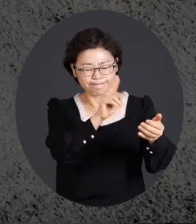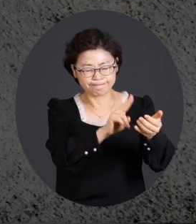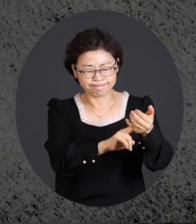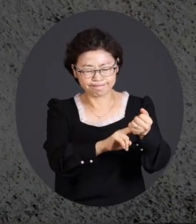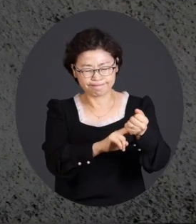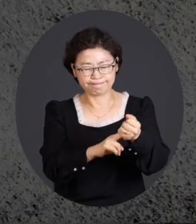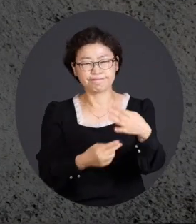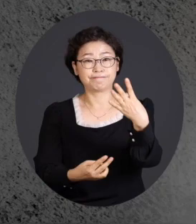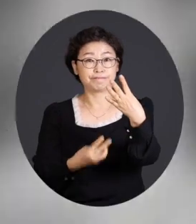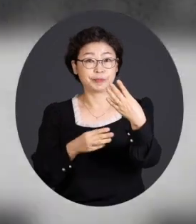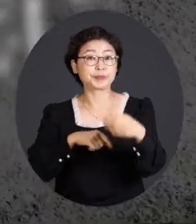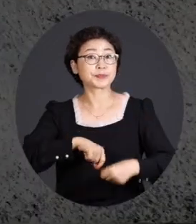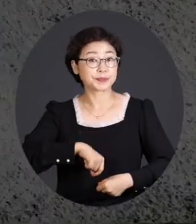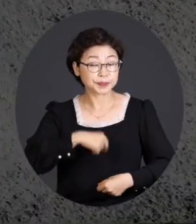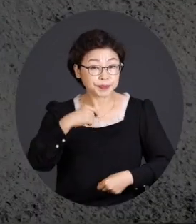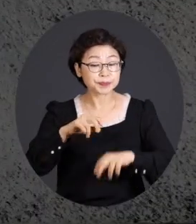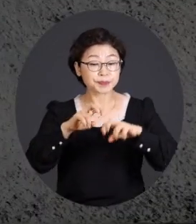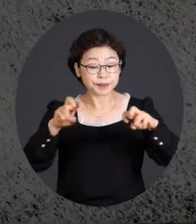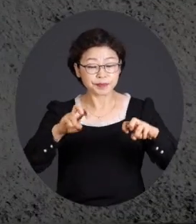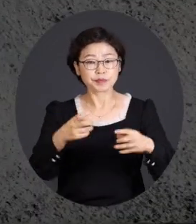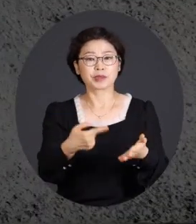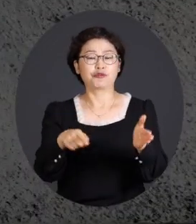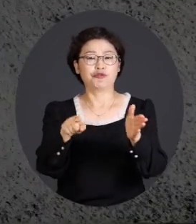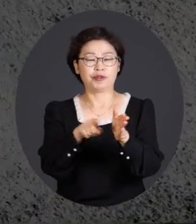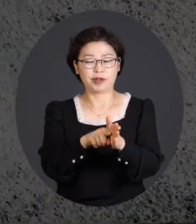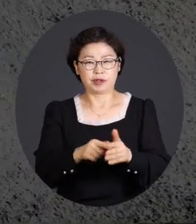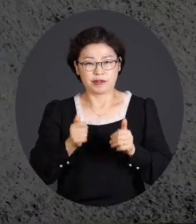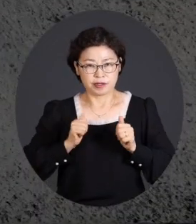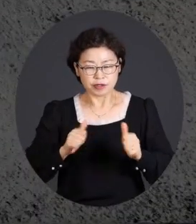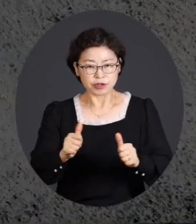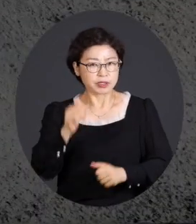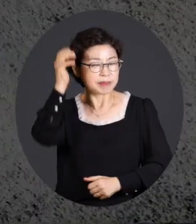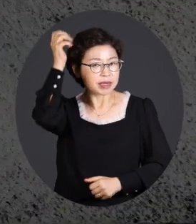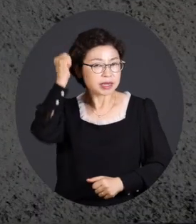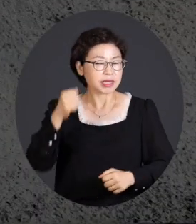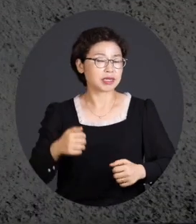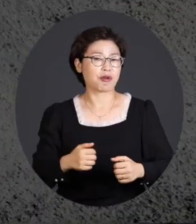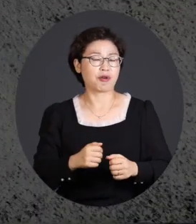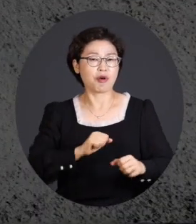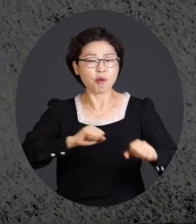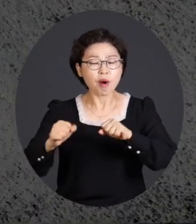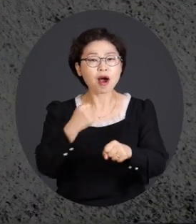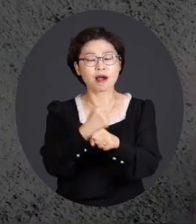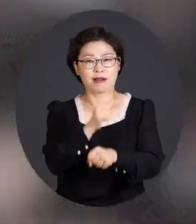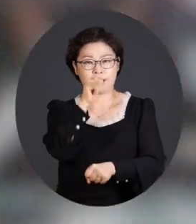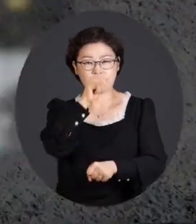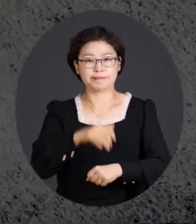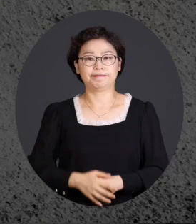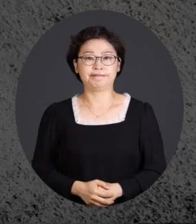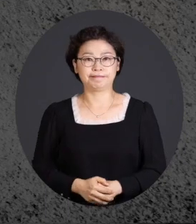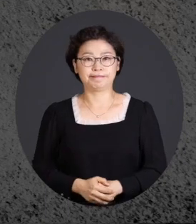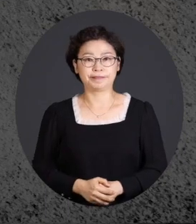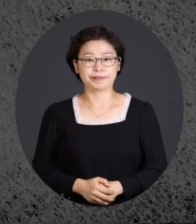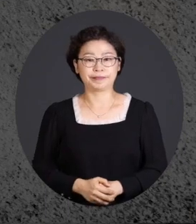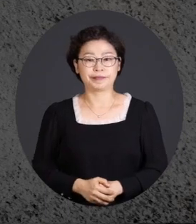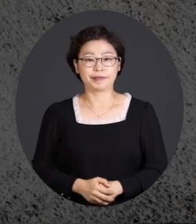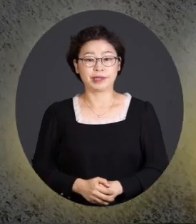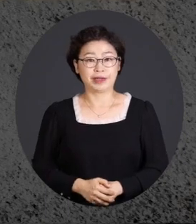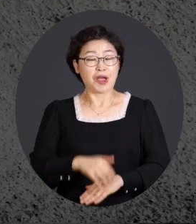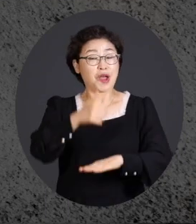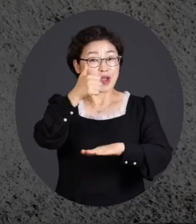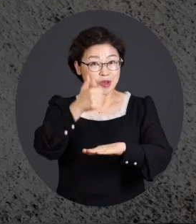진실. 이를 밝히기 위한 피나는 기억투쟁이 있었습니다. 이런 노력에 의해